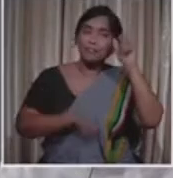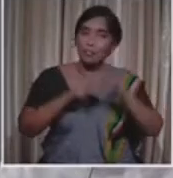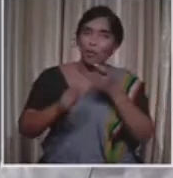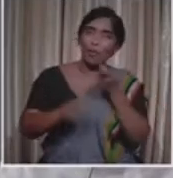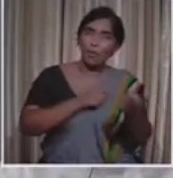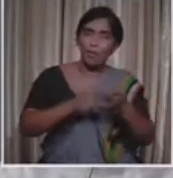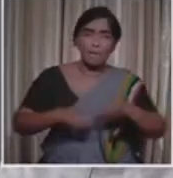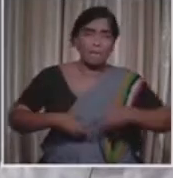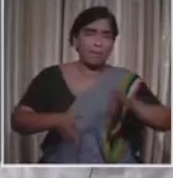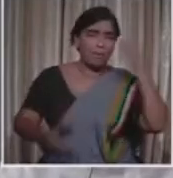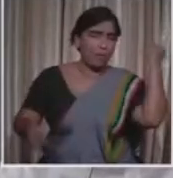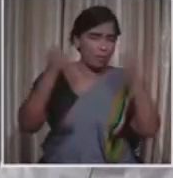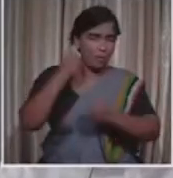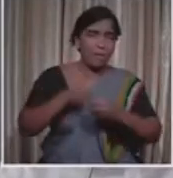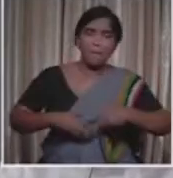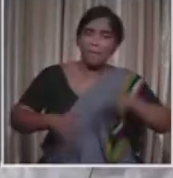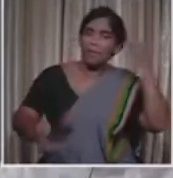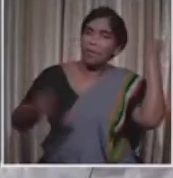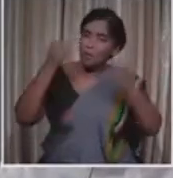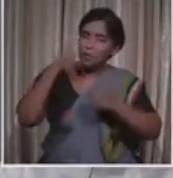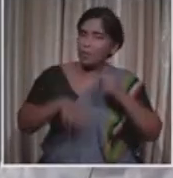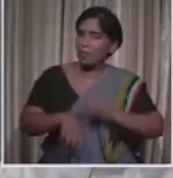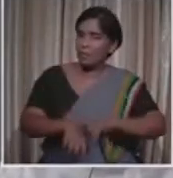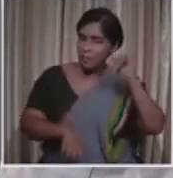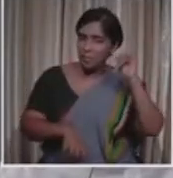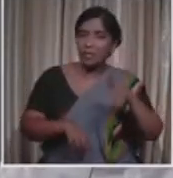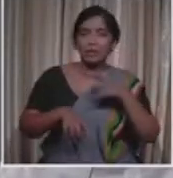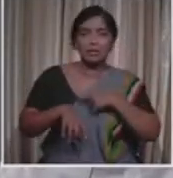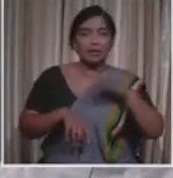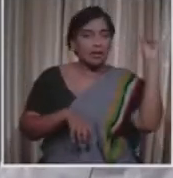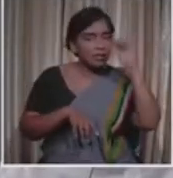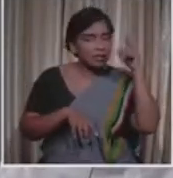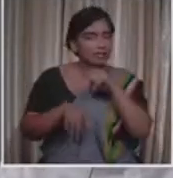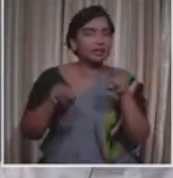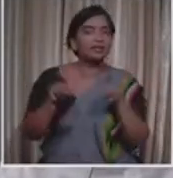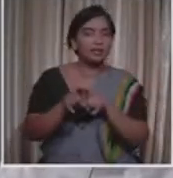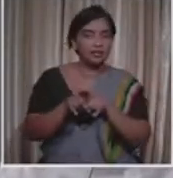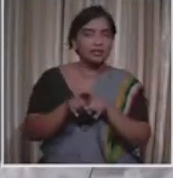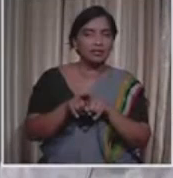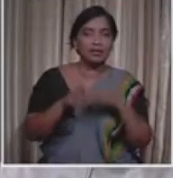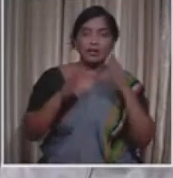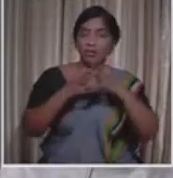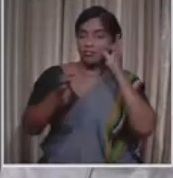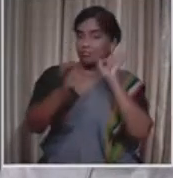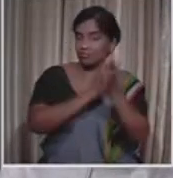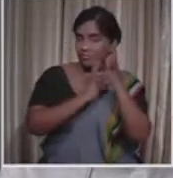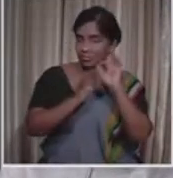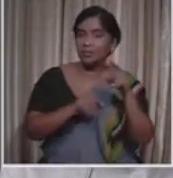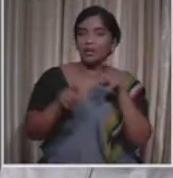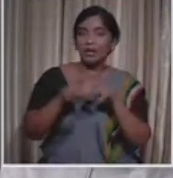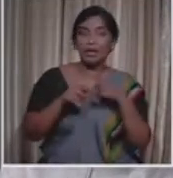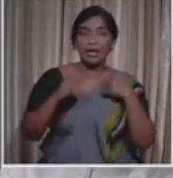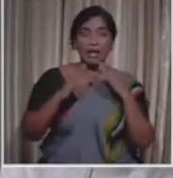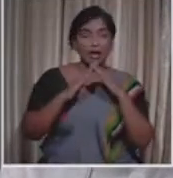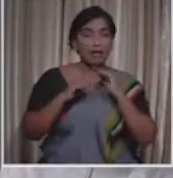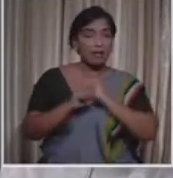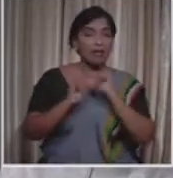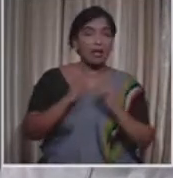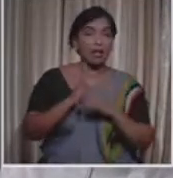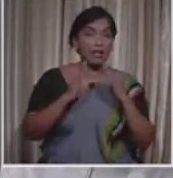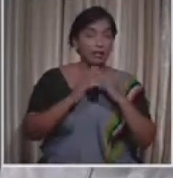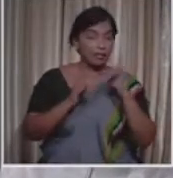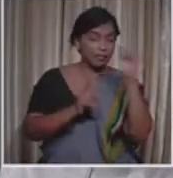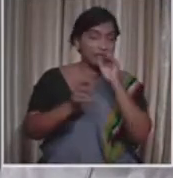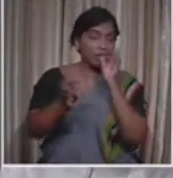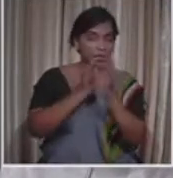කෑව මගදිගට ගුටි කෑවා. ඒ අවාසනාවන්ත සවස් යාමේදී අපේ නිවස ගිනි තියන්න පටන් ගත්තා. මගේ ගාල්ල දිස්ත්‍රික්කයේ මුලින්ම ගිනි තියුව මගේ